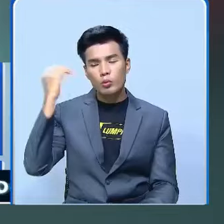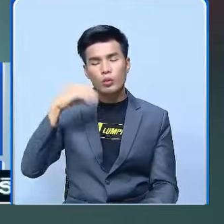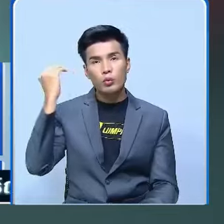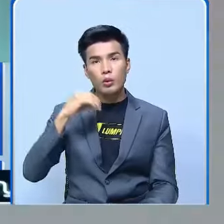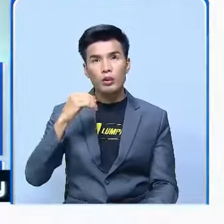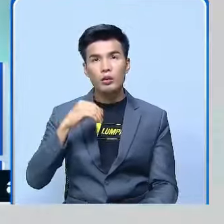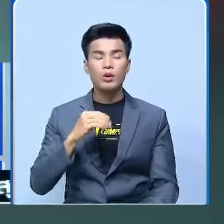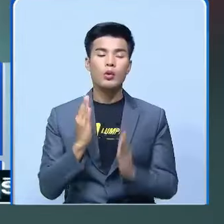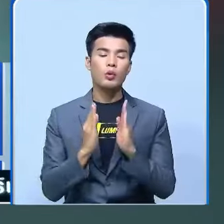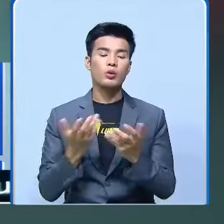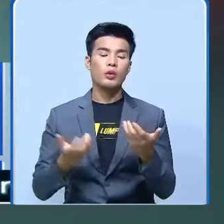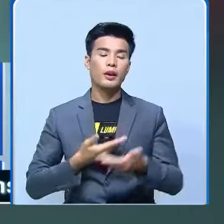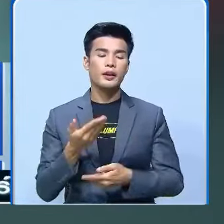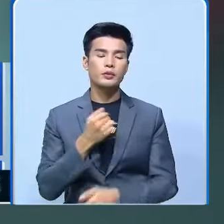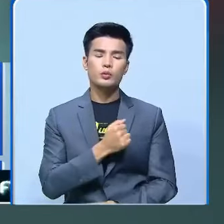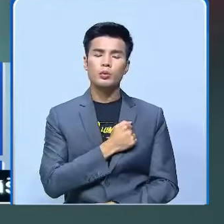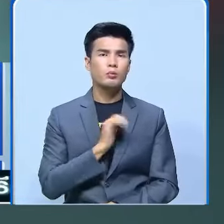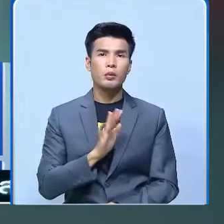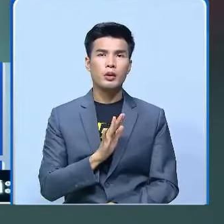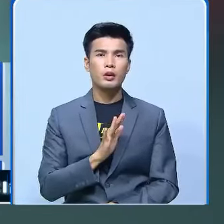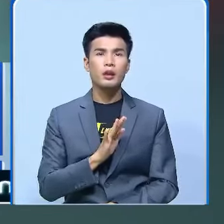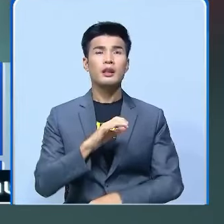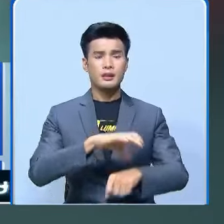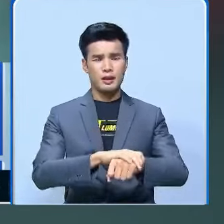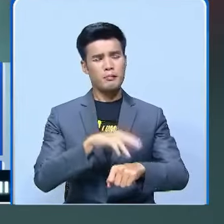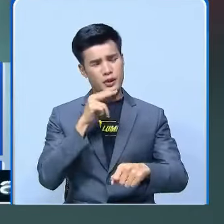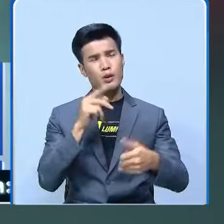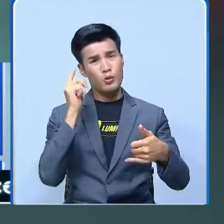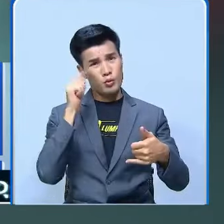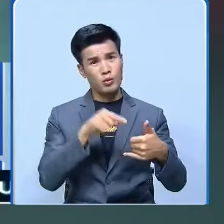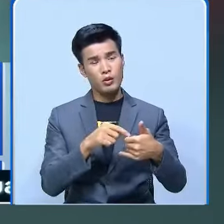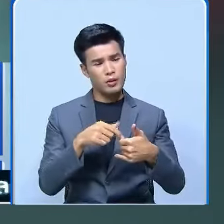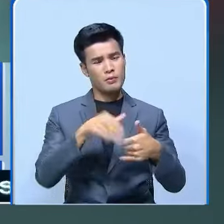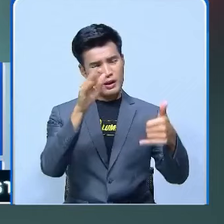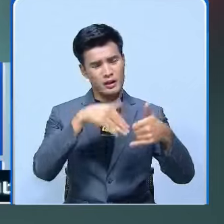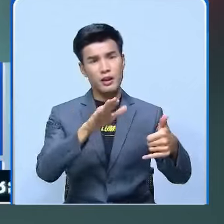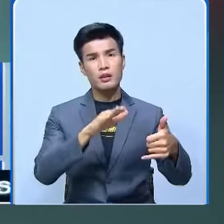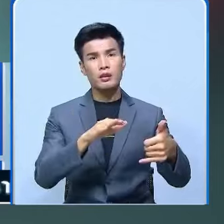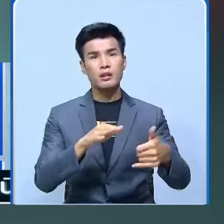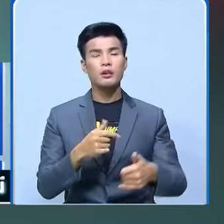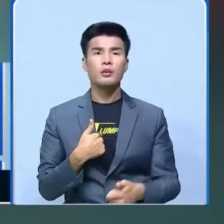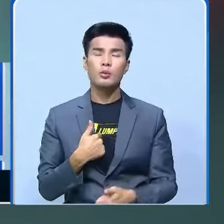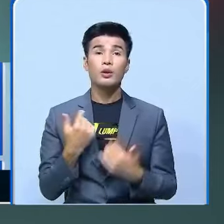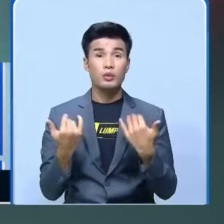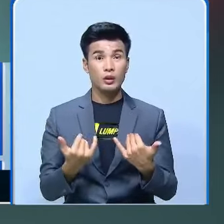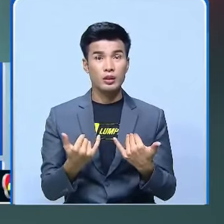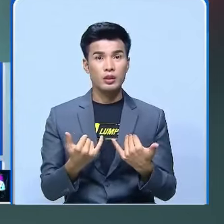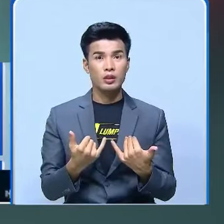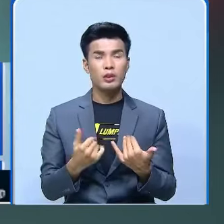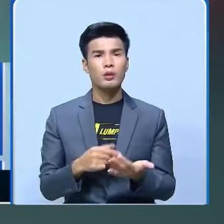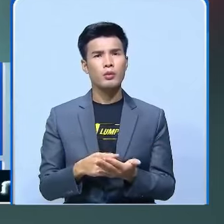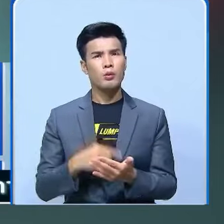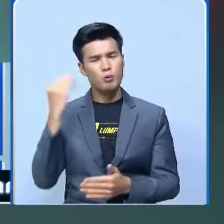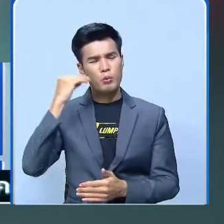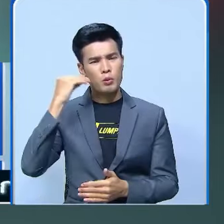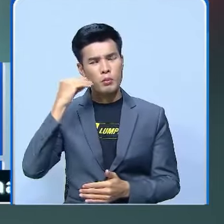จนบรรดาพ่อค้าแม่ค้าเขาทนไม่ไหวคือจับได้ต่อหน้าต่อตาค่ะก็ช่วยกันไล่ขโมยกันเองจนกระทั่งล่าสุดเนี่ยเรื่องมันเริ่มที่จะบ